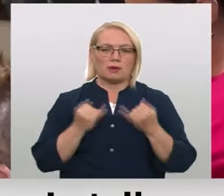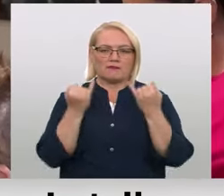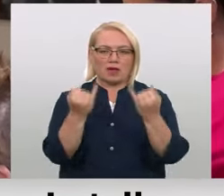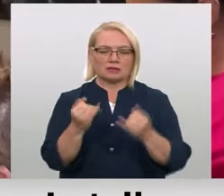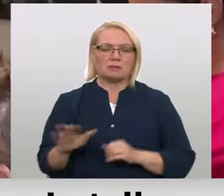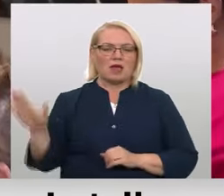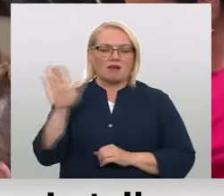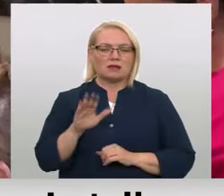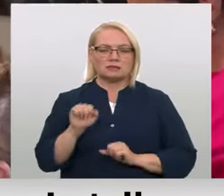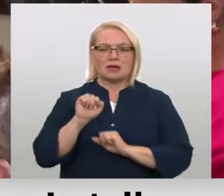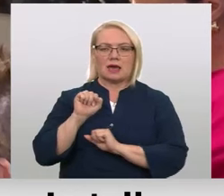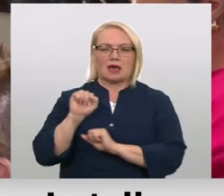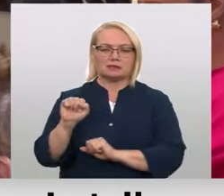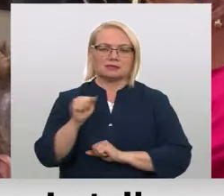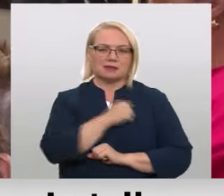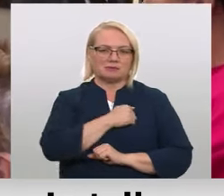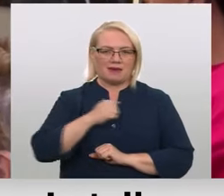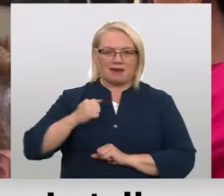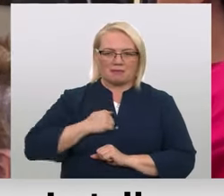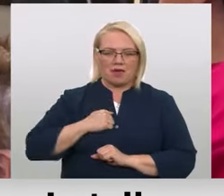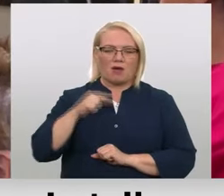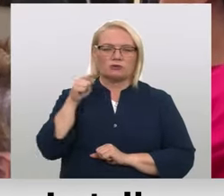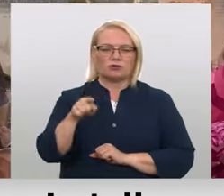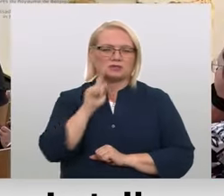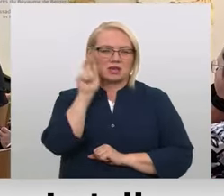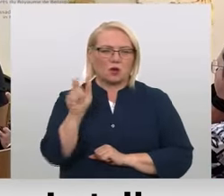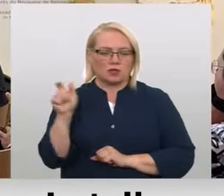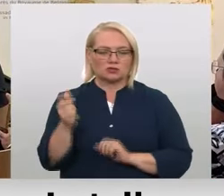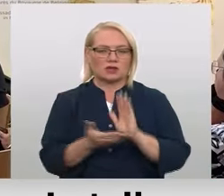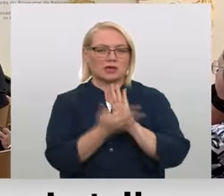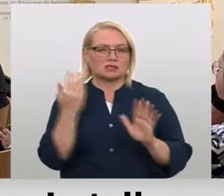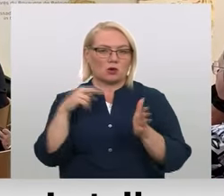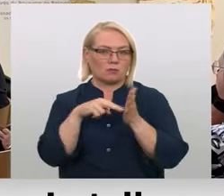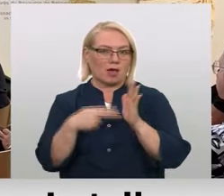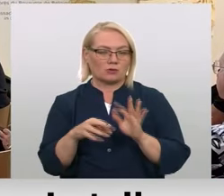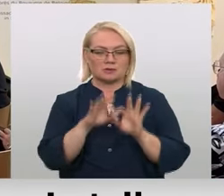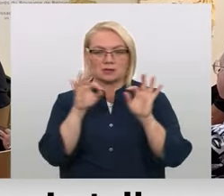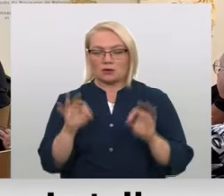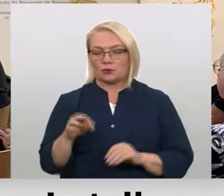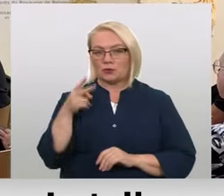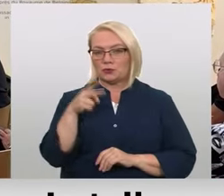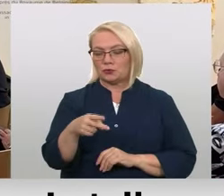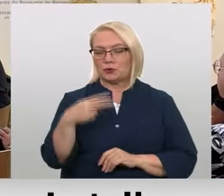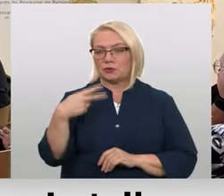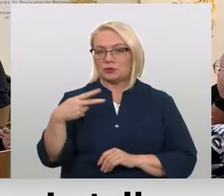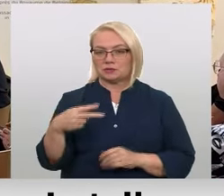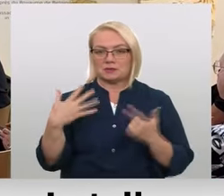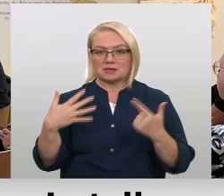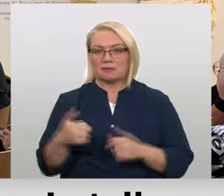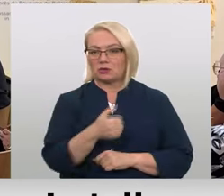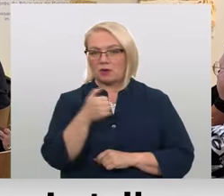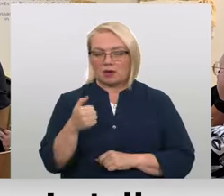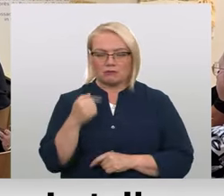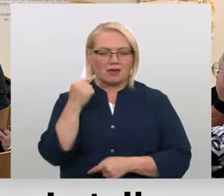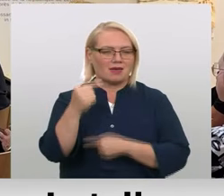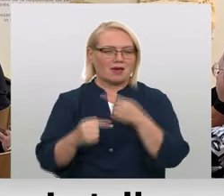Valsts aizsardzības dienestam. Ārvalstīs mītošos jauniešus iesaukt plāno sākot ar 2027. Gadu, taču